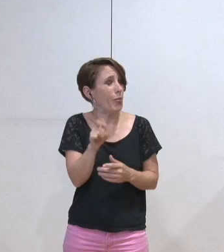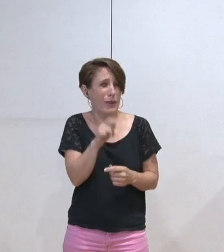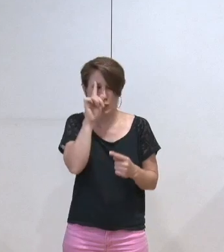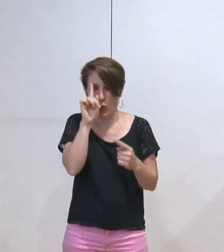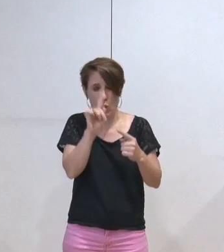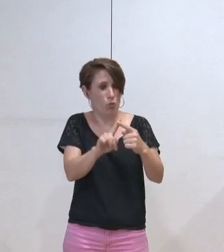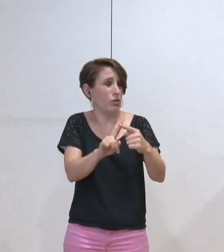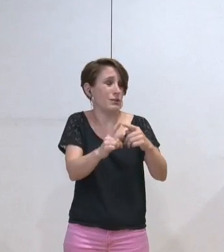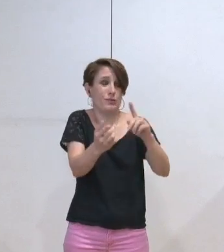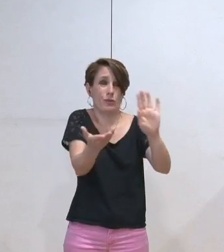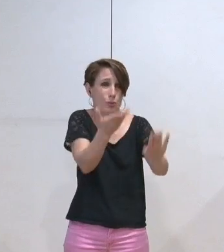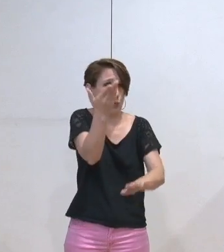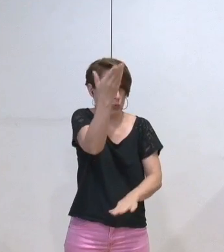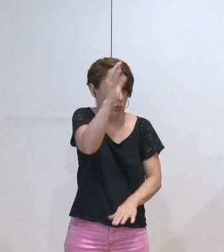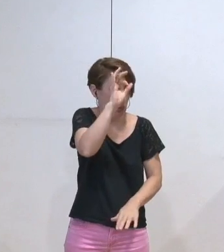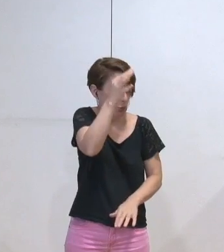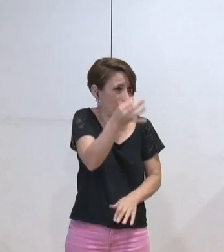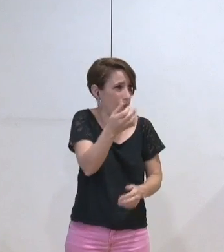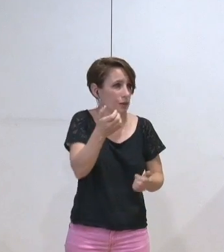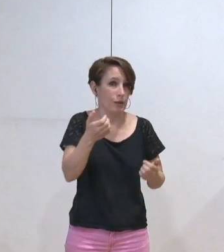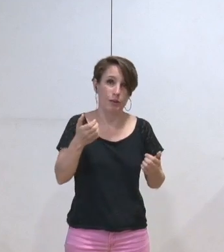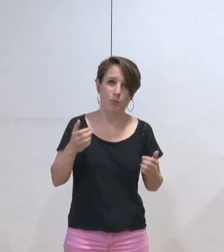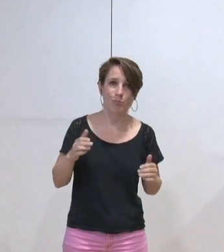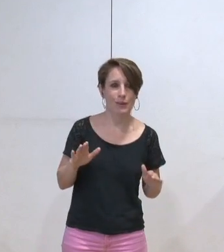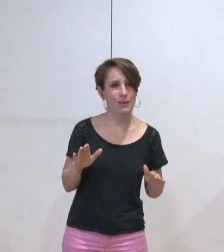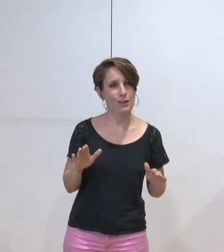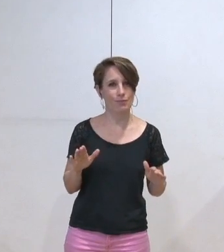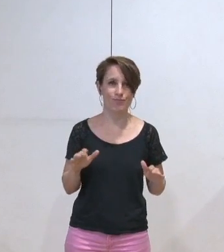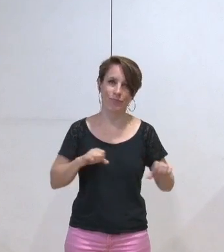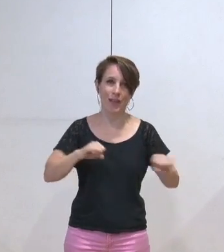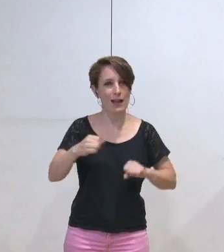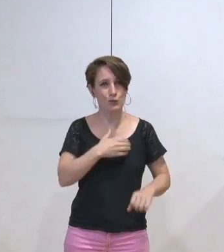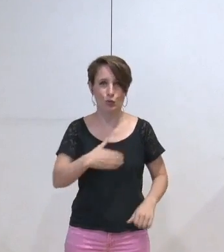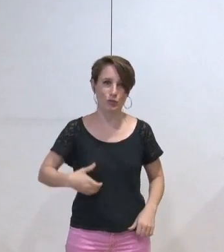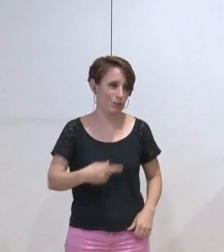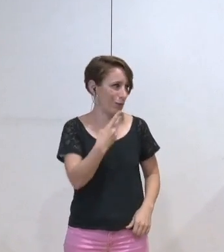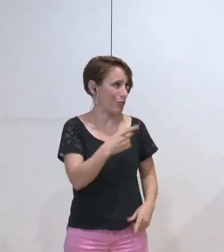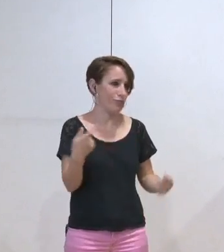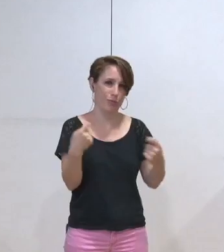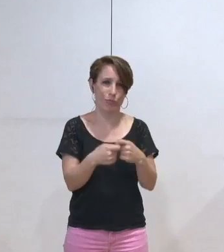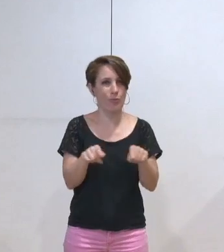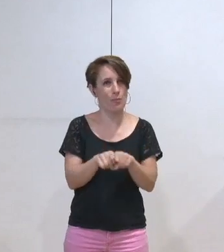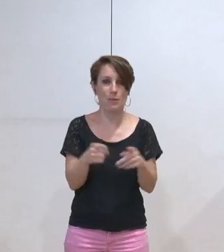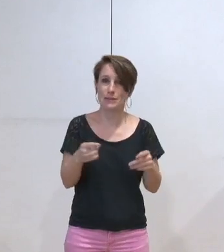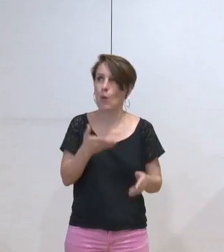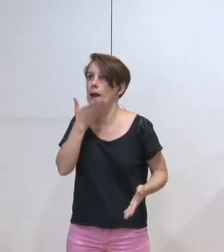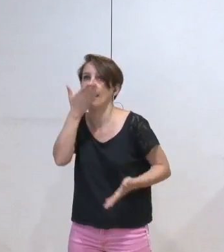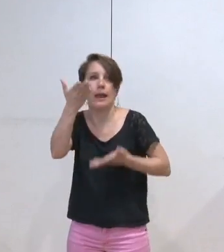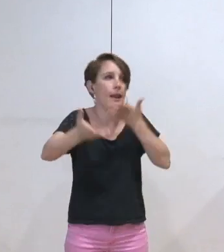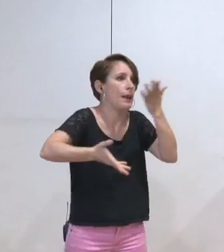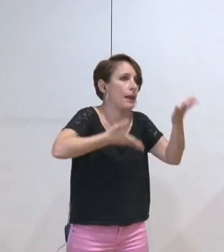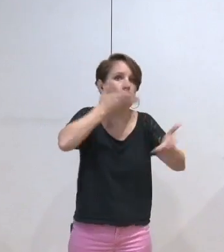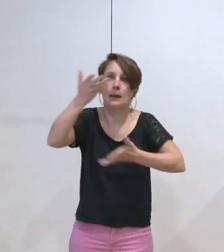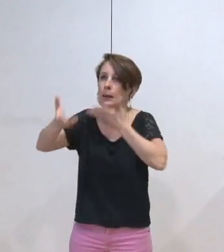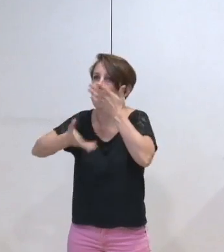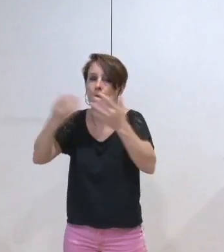fond je trouve à l'image de votre action municipale puisque vous énoncez beaucoup de grands principes beaucoup de communications